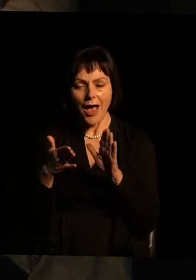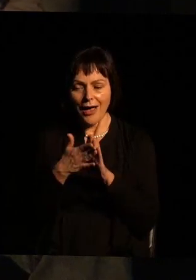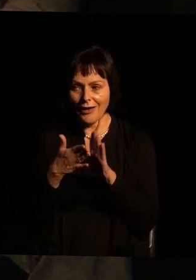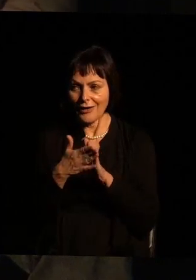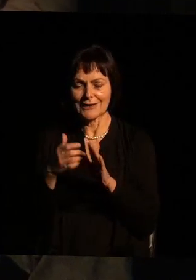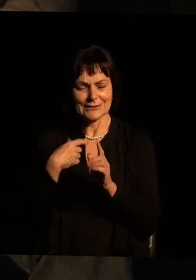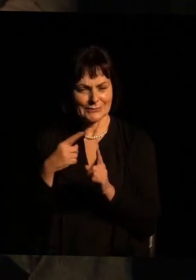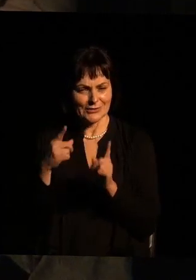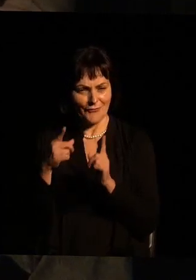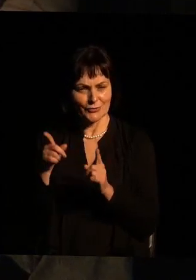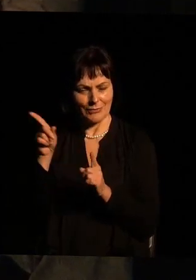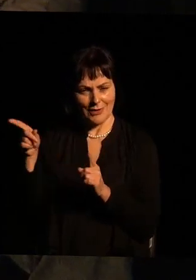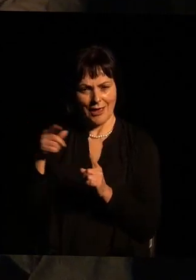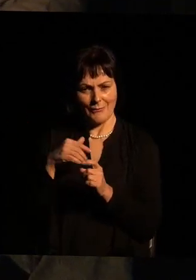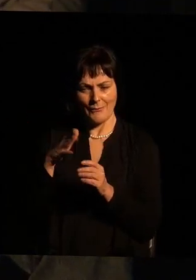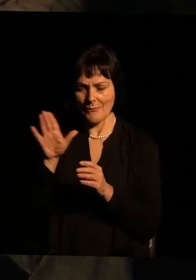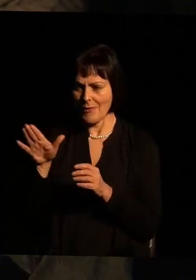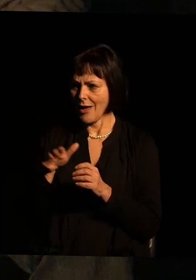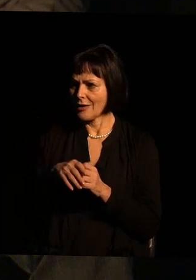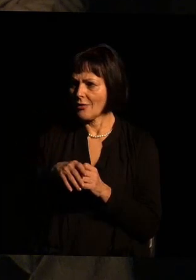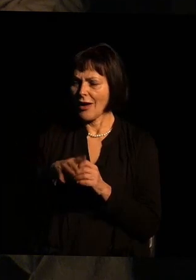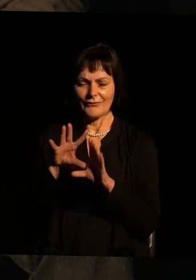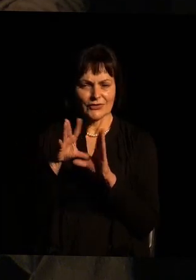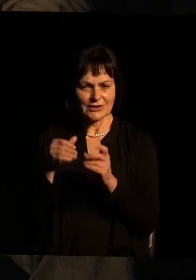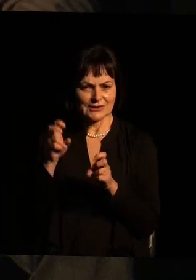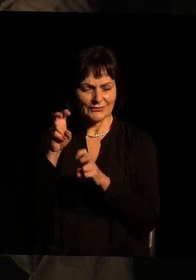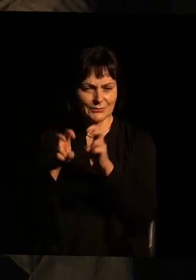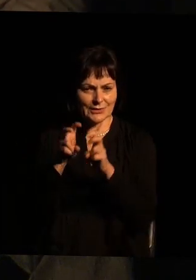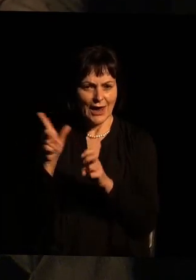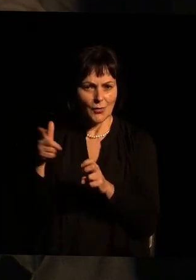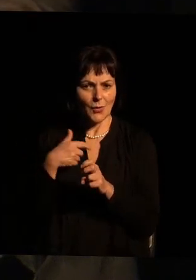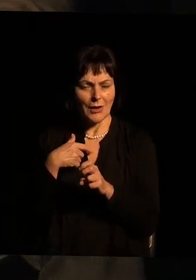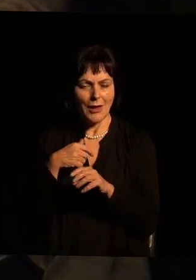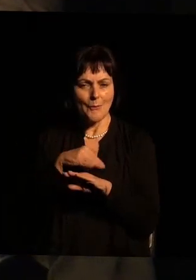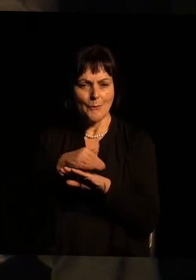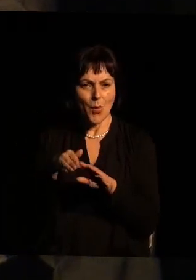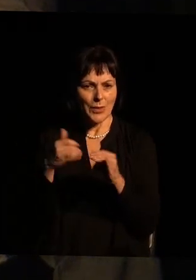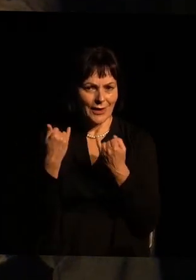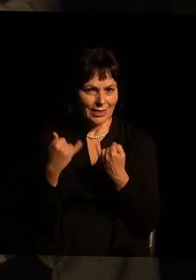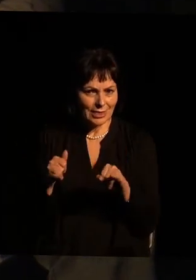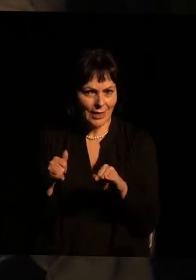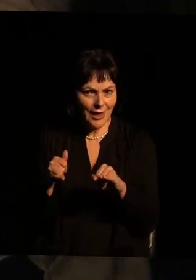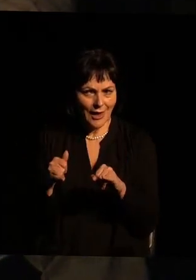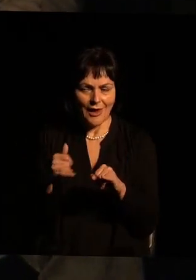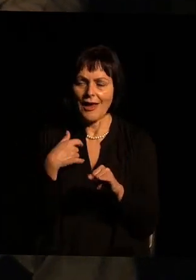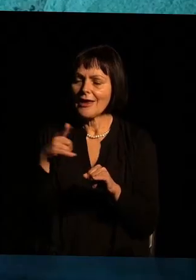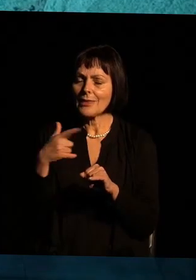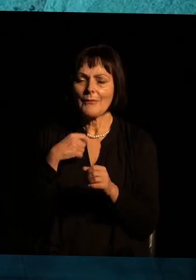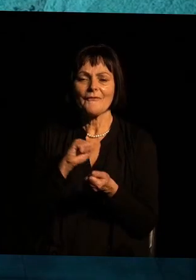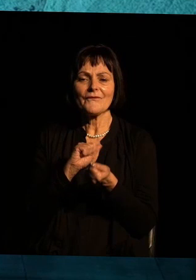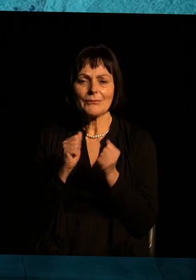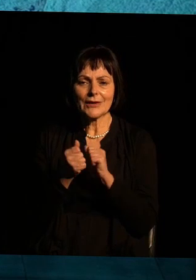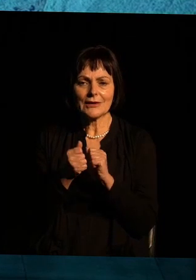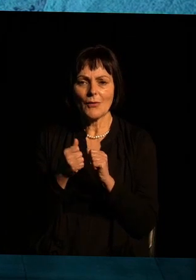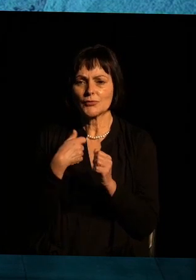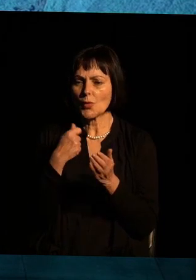tam zauważyłem, że jednak no właściwie wszyscy tam się wspinają całkowicie w innych bucikach i tam wymieniłem za